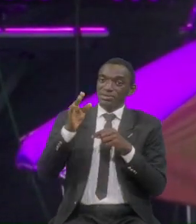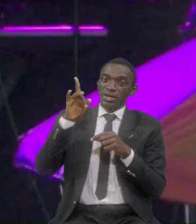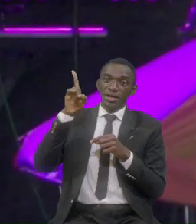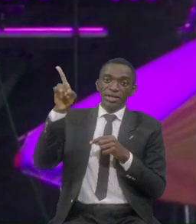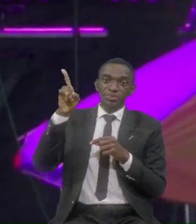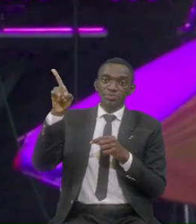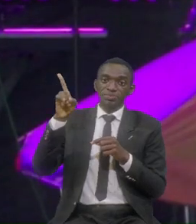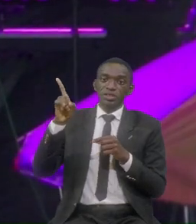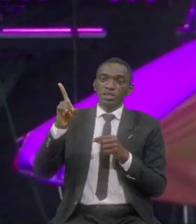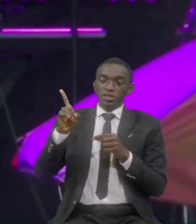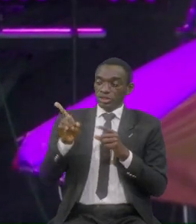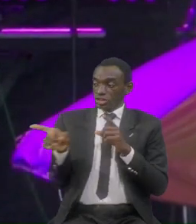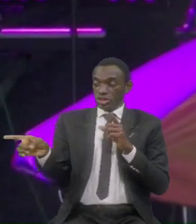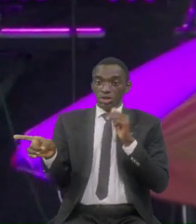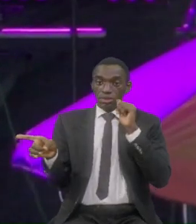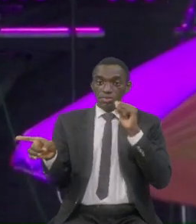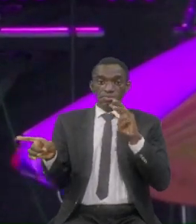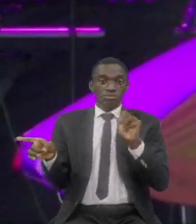His name Jesus.